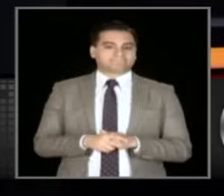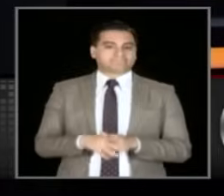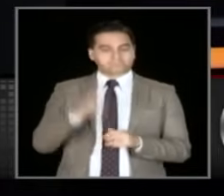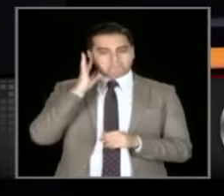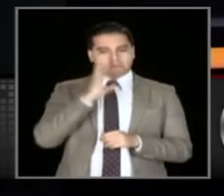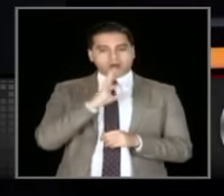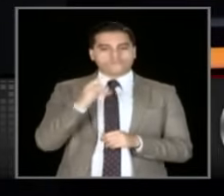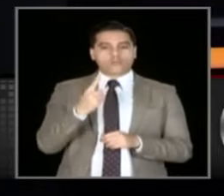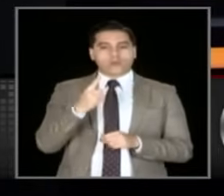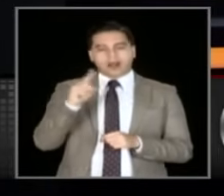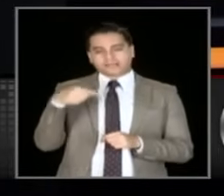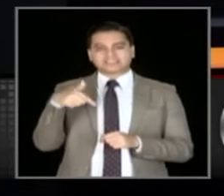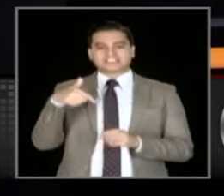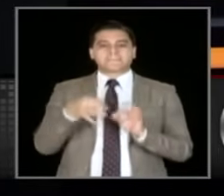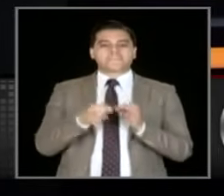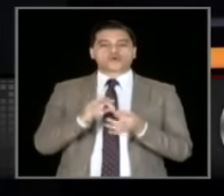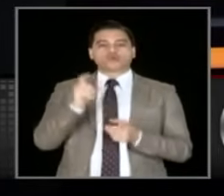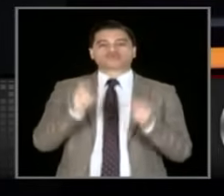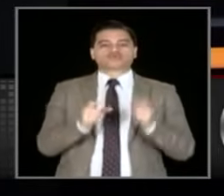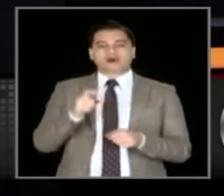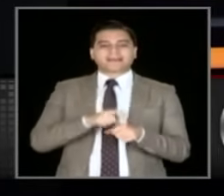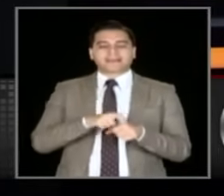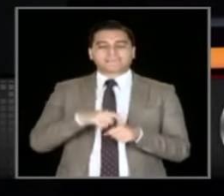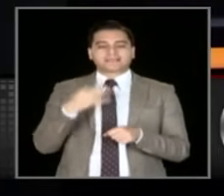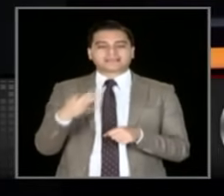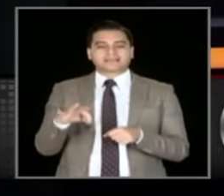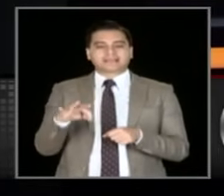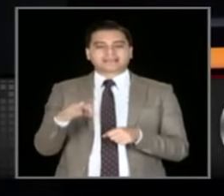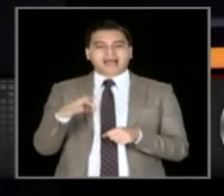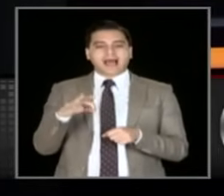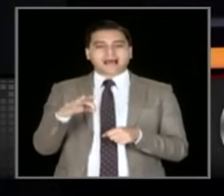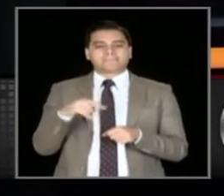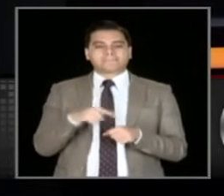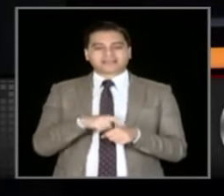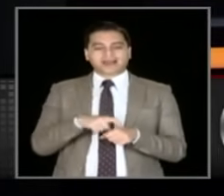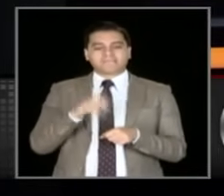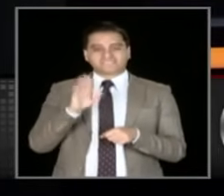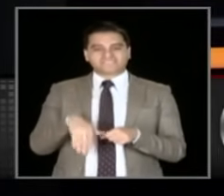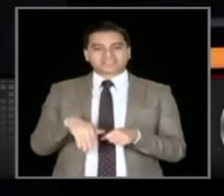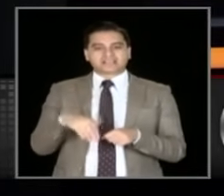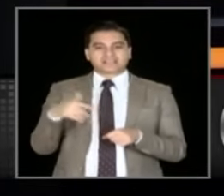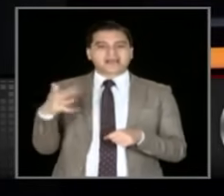واحد من 6 مليون شخص عنده الفصيلة دي،